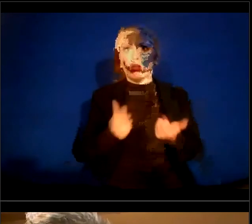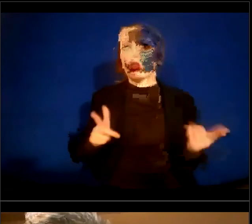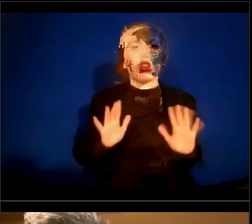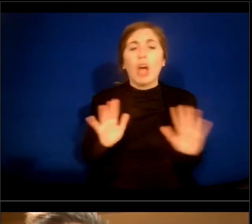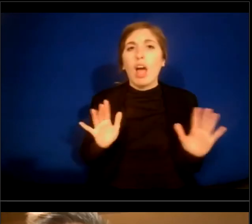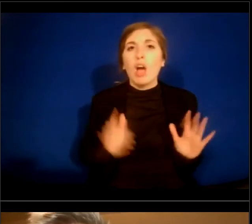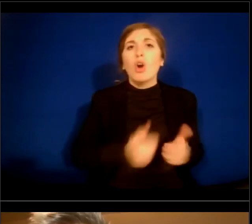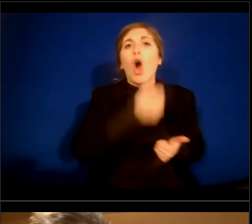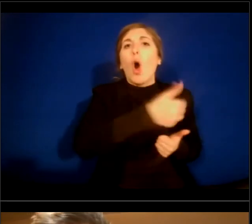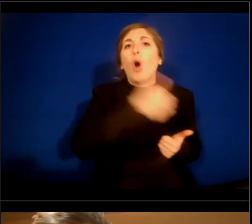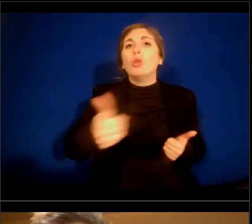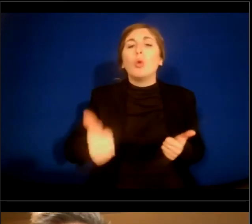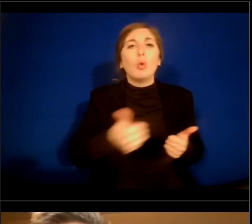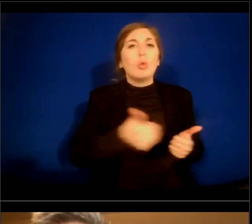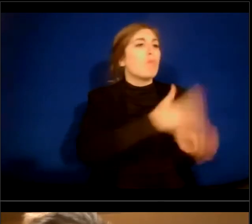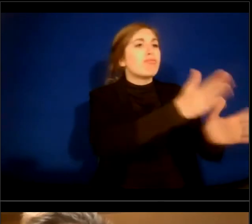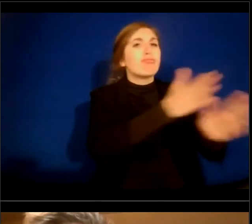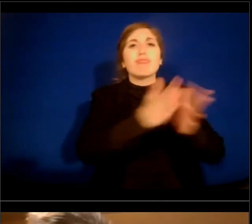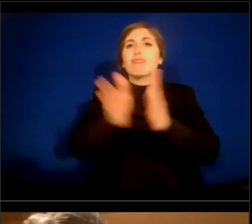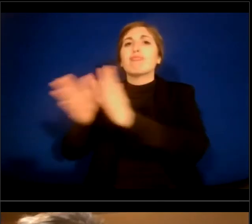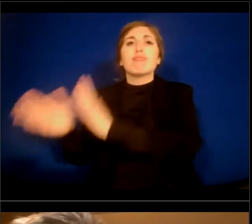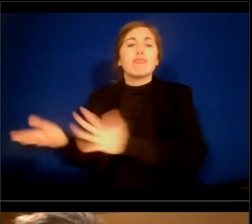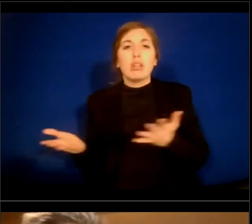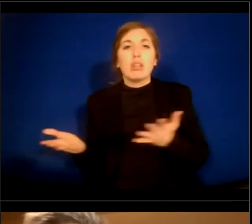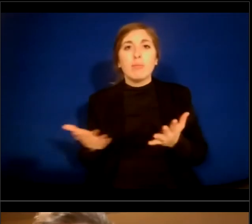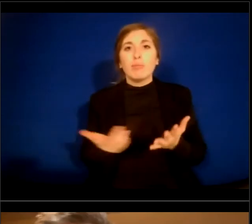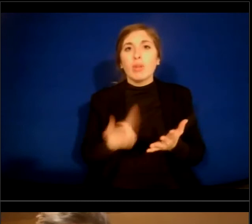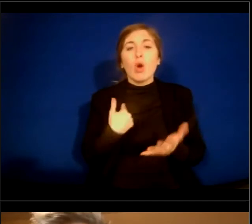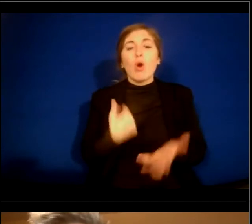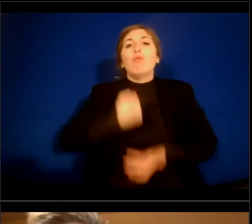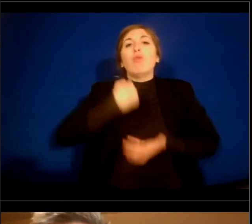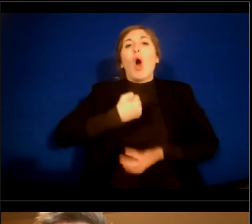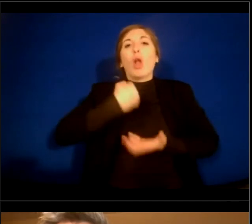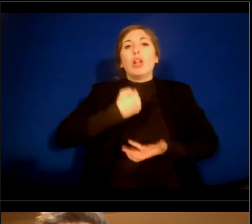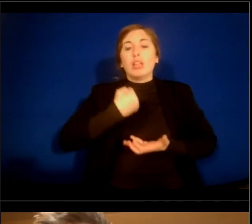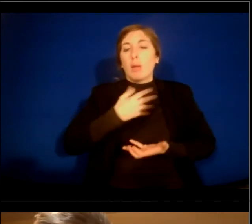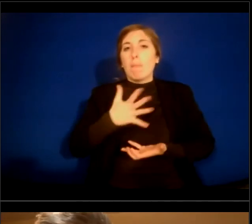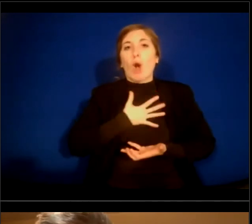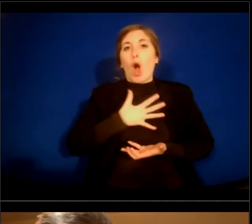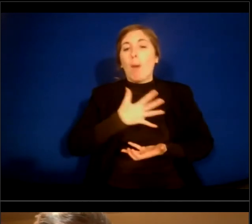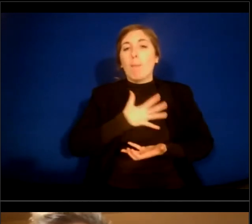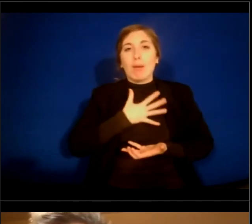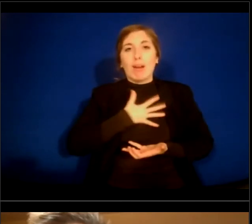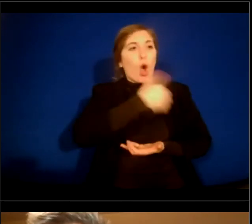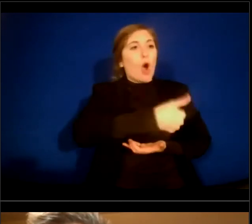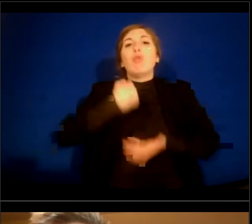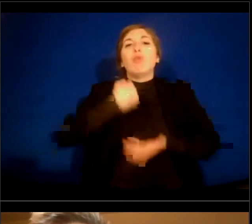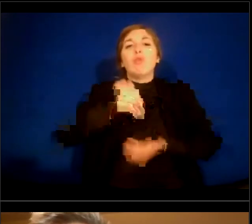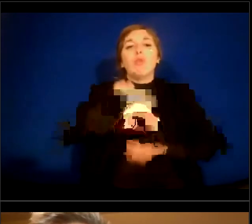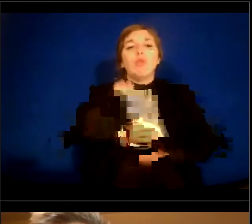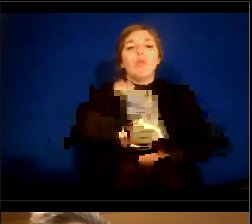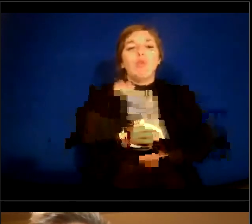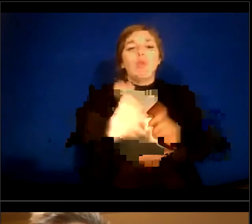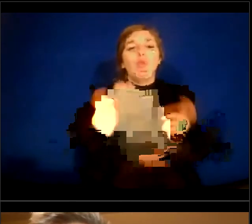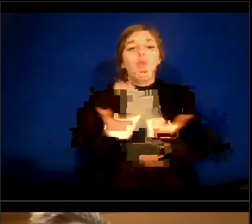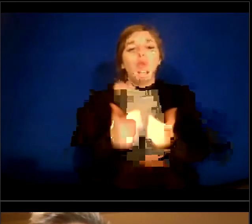adesso poche famiglie, prossimi vertici, ma fondi non ce n'è, se va bene.